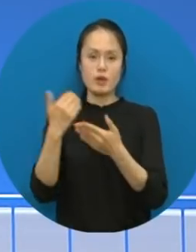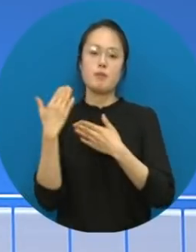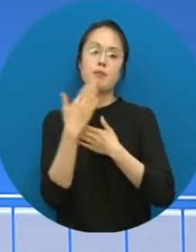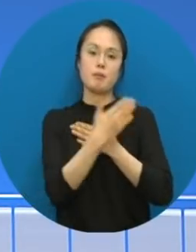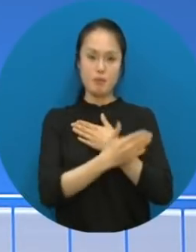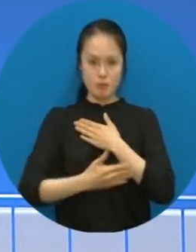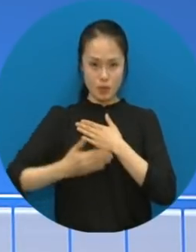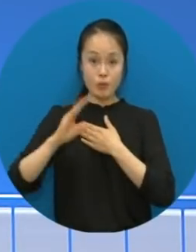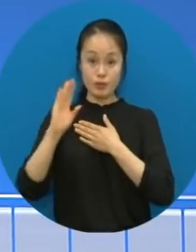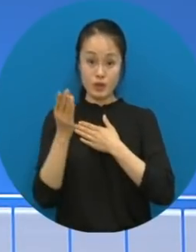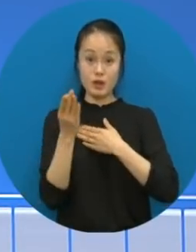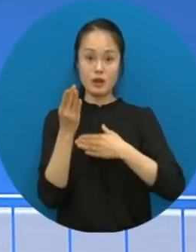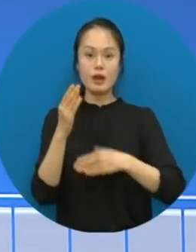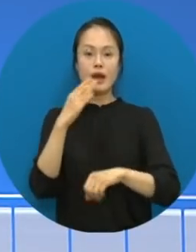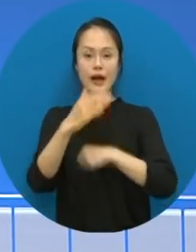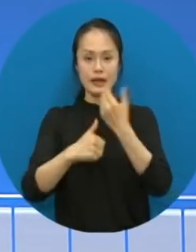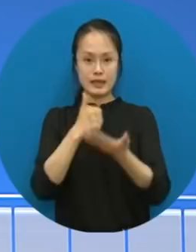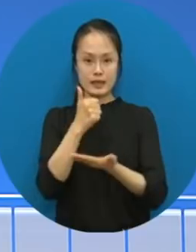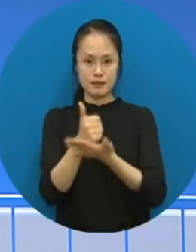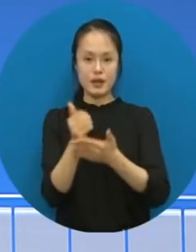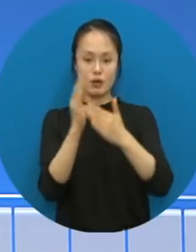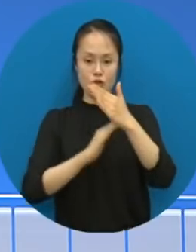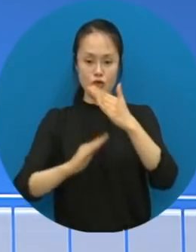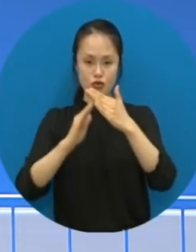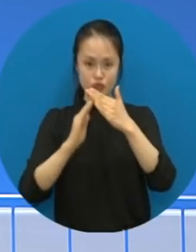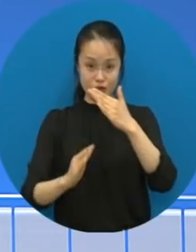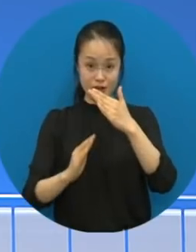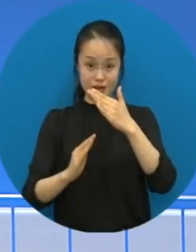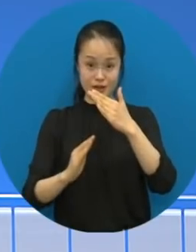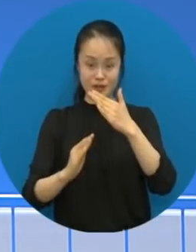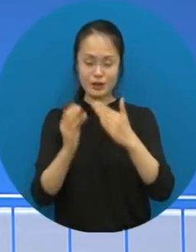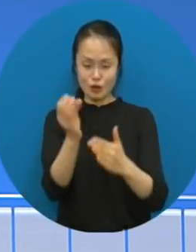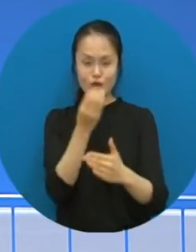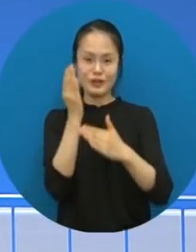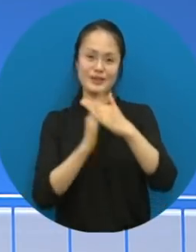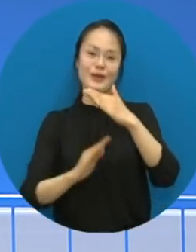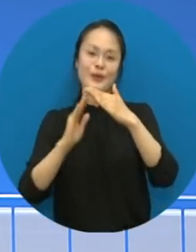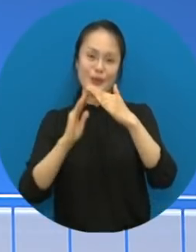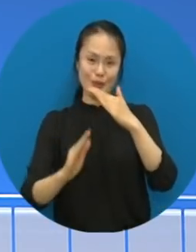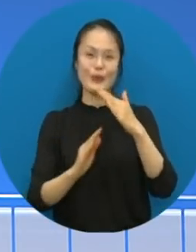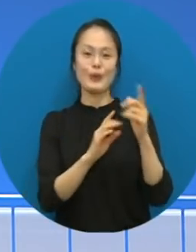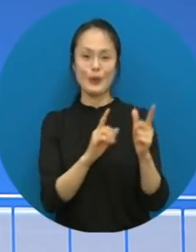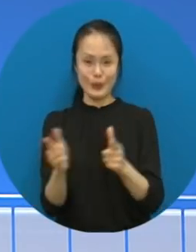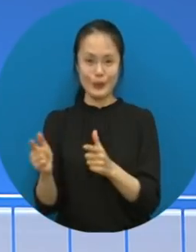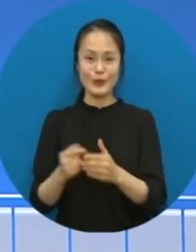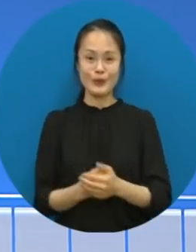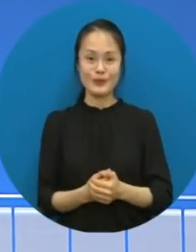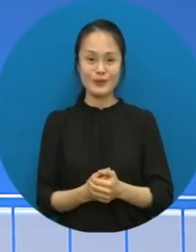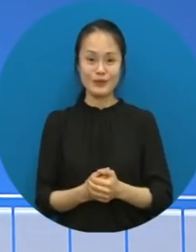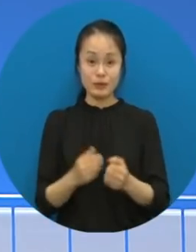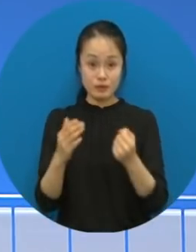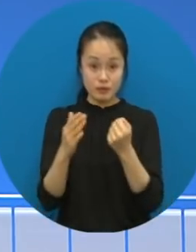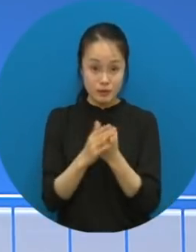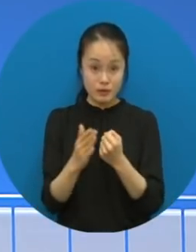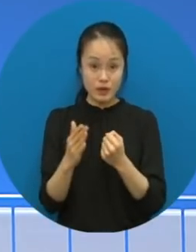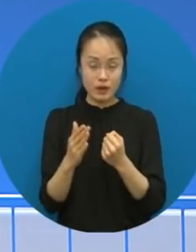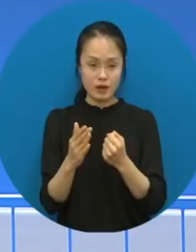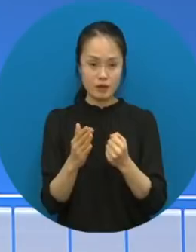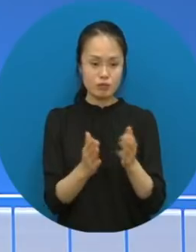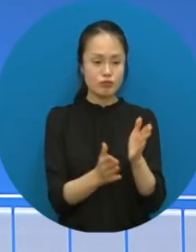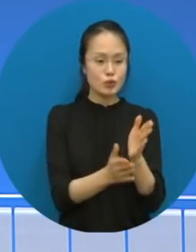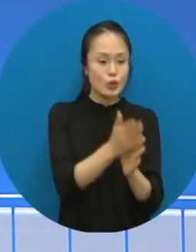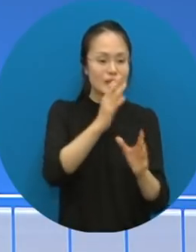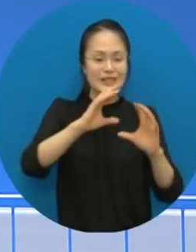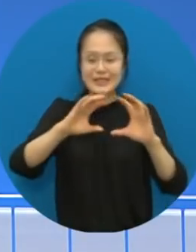말씀하신 하나님의 거룩한 성도들이라고 믿습니다. 그렇습니다. 그렇기 때문에 도시와 나라를 초월한